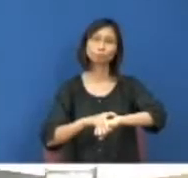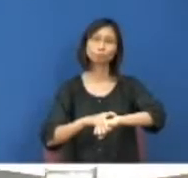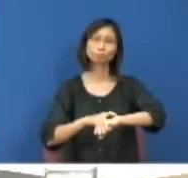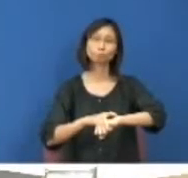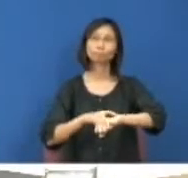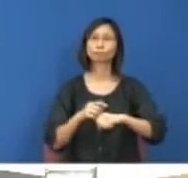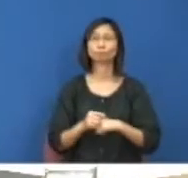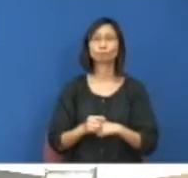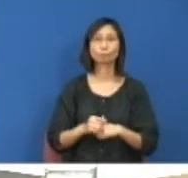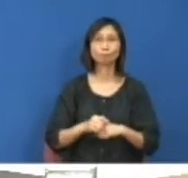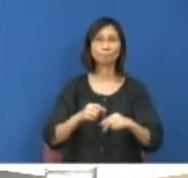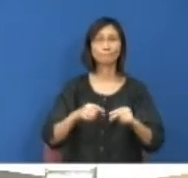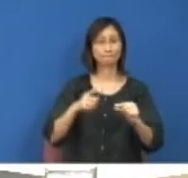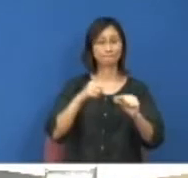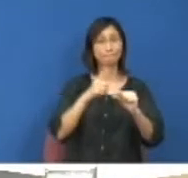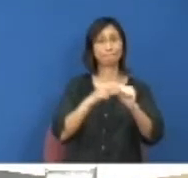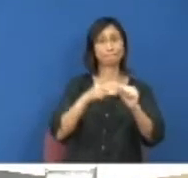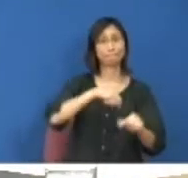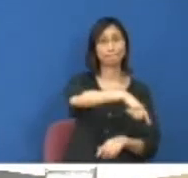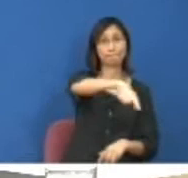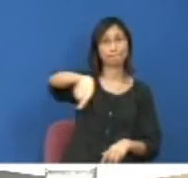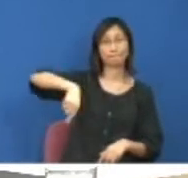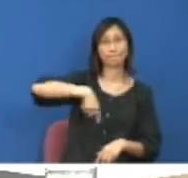哥羅道中嘅時候，即係講喺